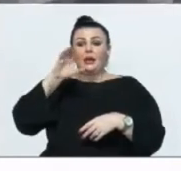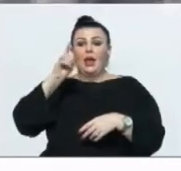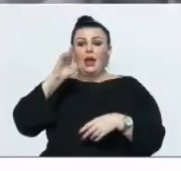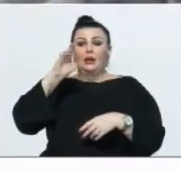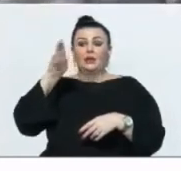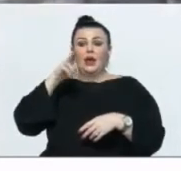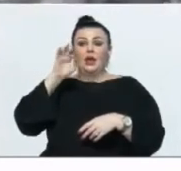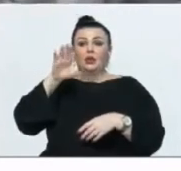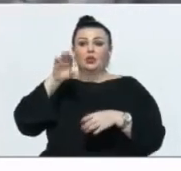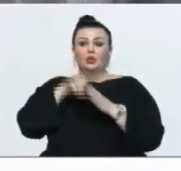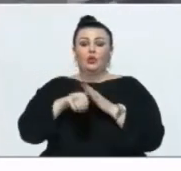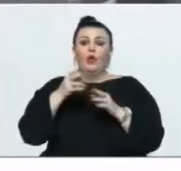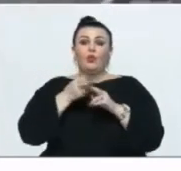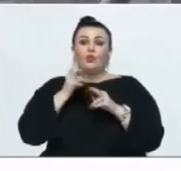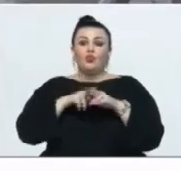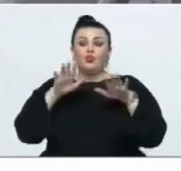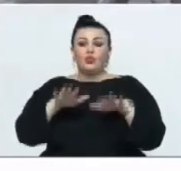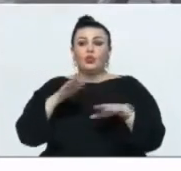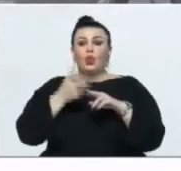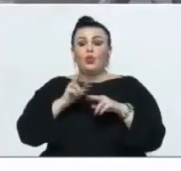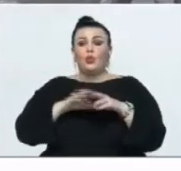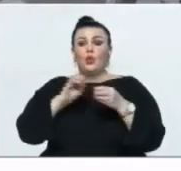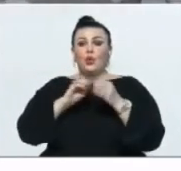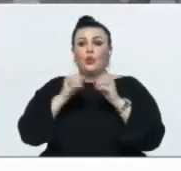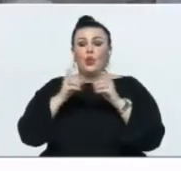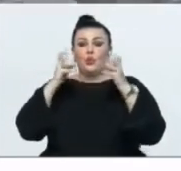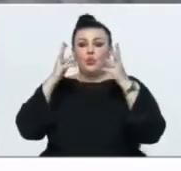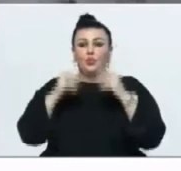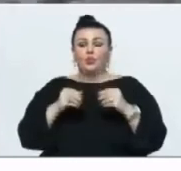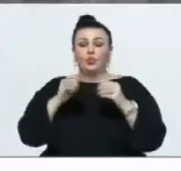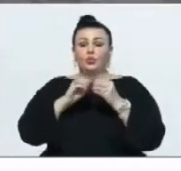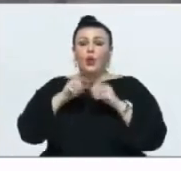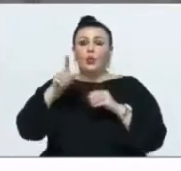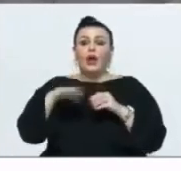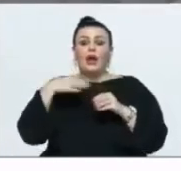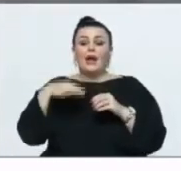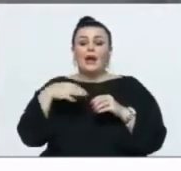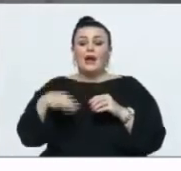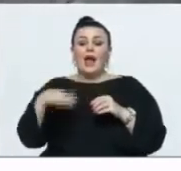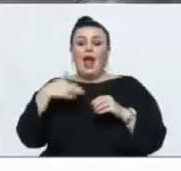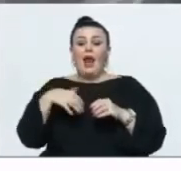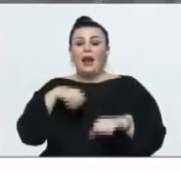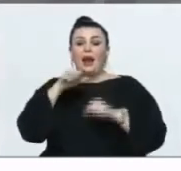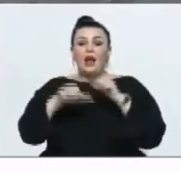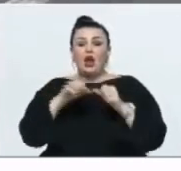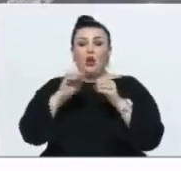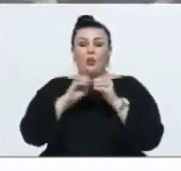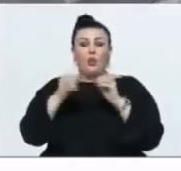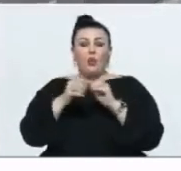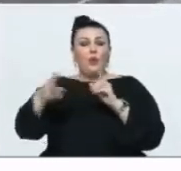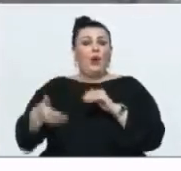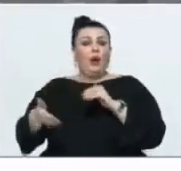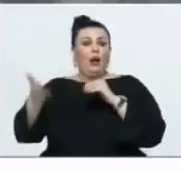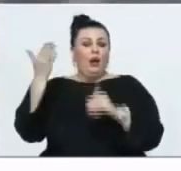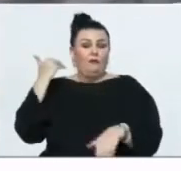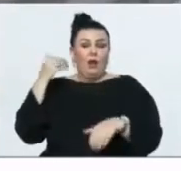ki, burada bu problem bugünün problemi deyil, yəni 40-50 il bundan öncənin problemidir ki, burada